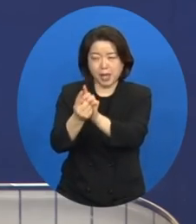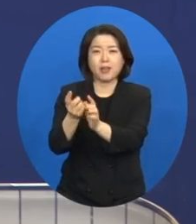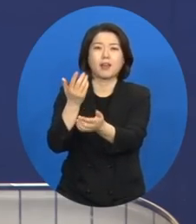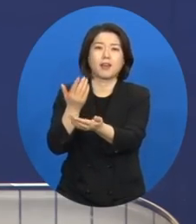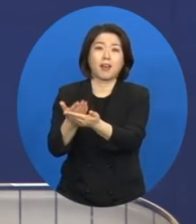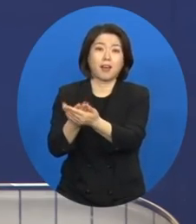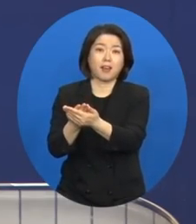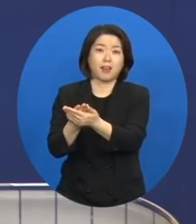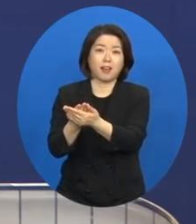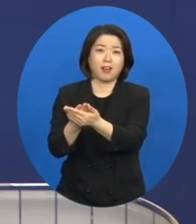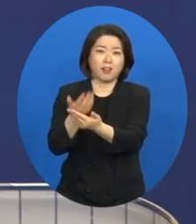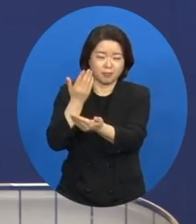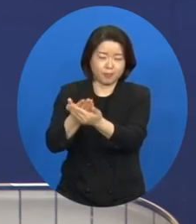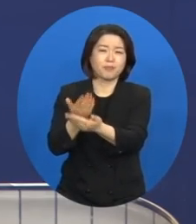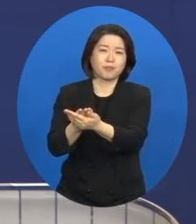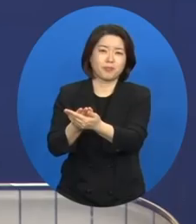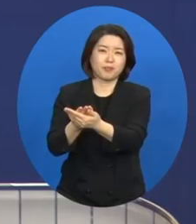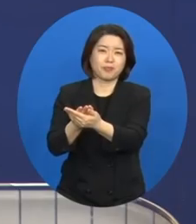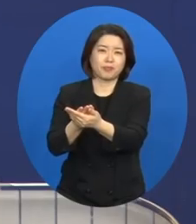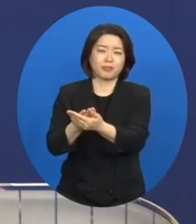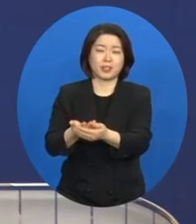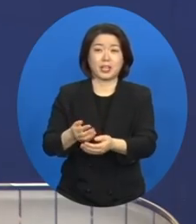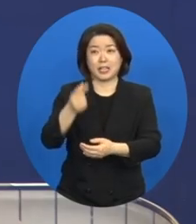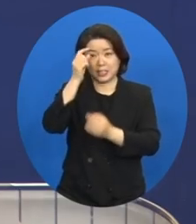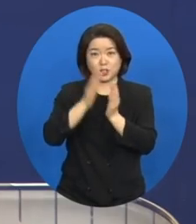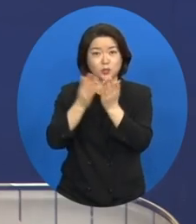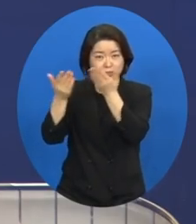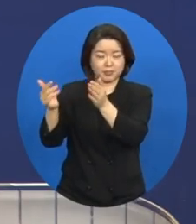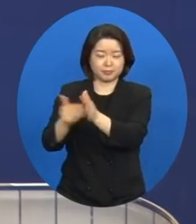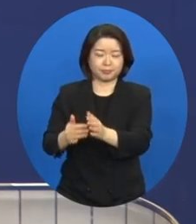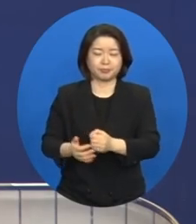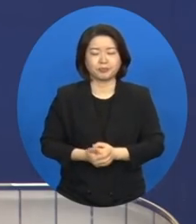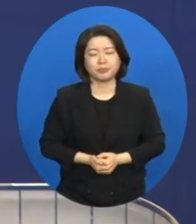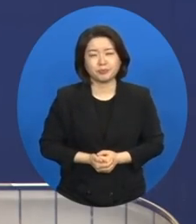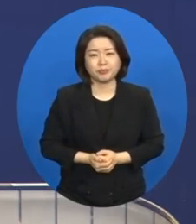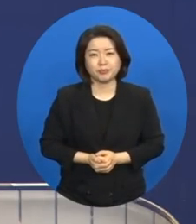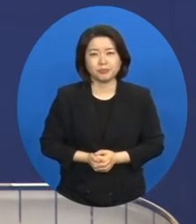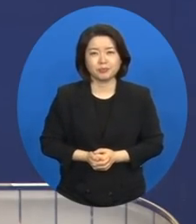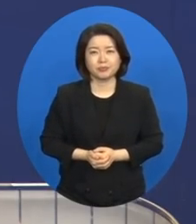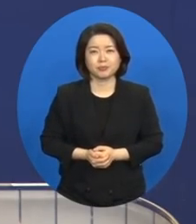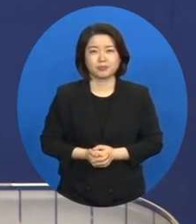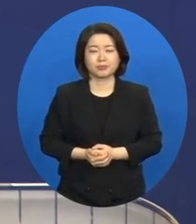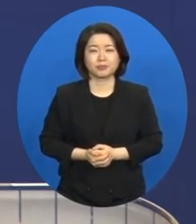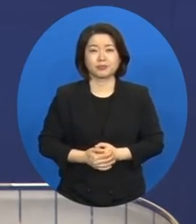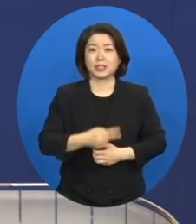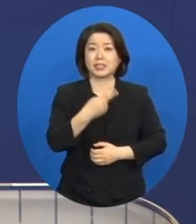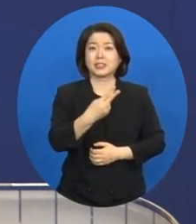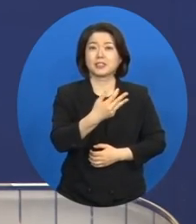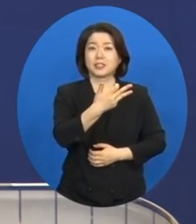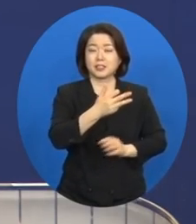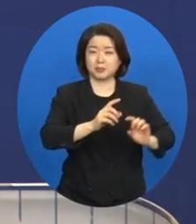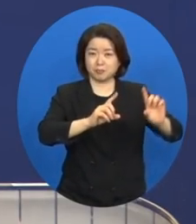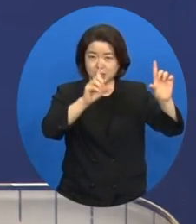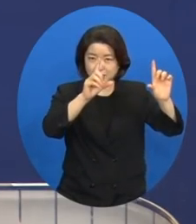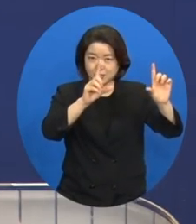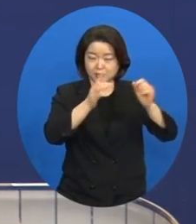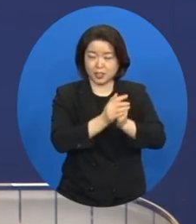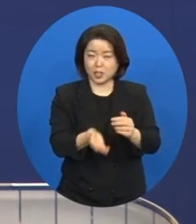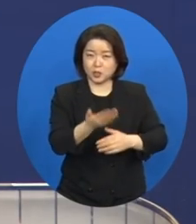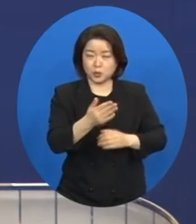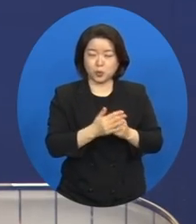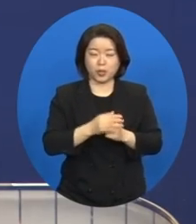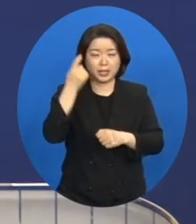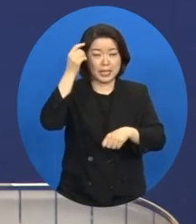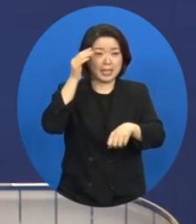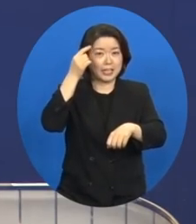아닙니까? 들어주십시오. 그렇게 기도를 했어요. 2018년 초에 솔로몬의